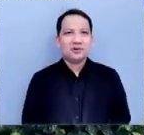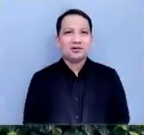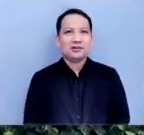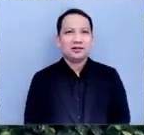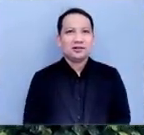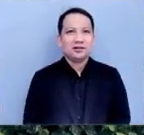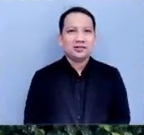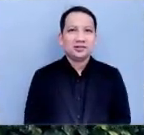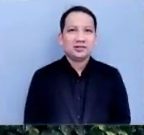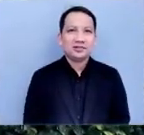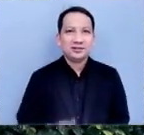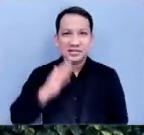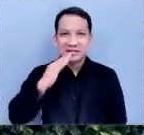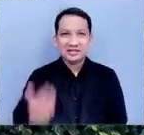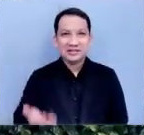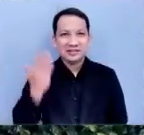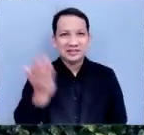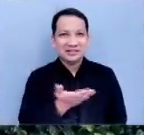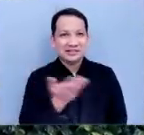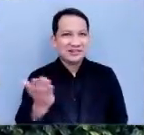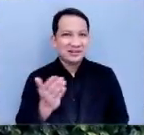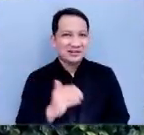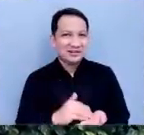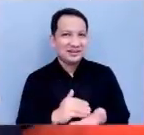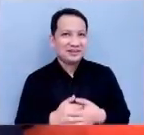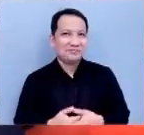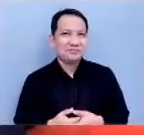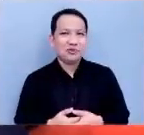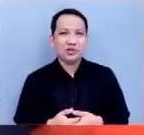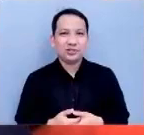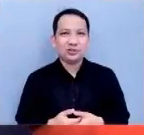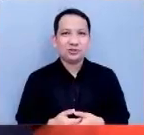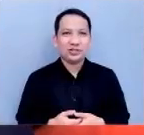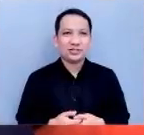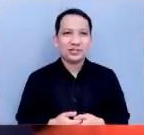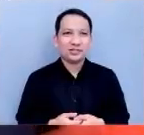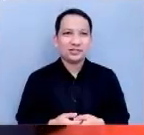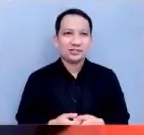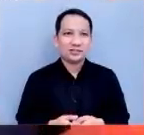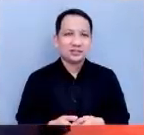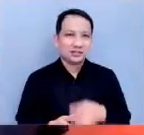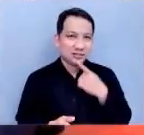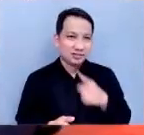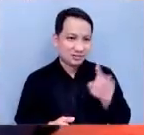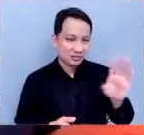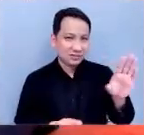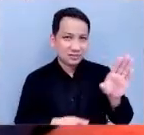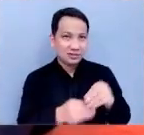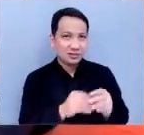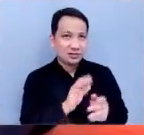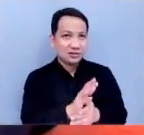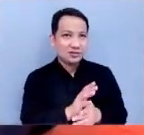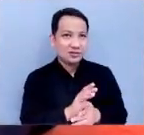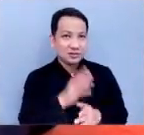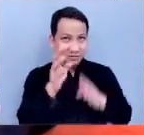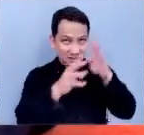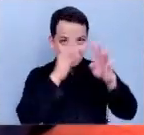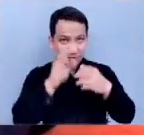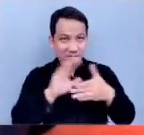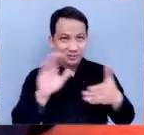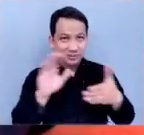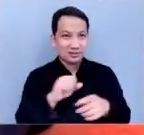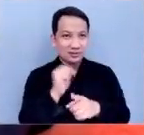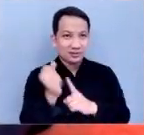Thank you. Viral na si Doc Dex. Okay, pero thank bago you. Na tayo pumunta sa usapang kuto, ikaw ay mahilig pala mag-create ng content para sa